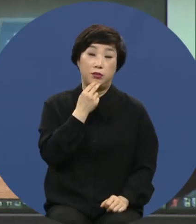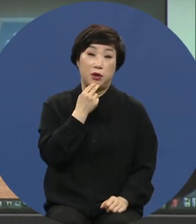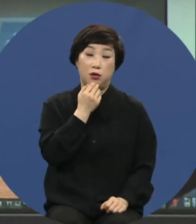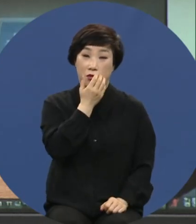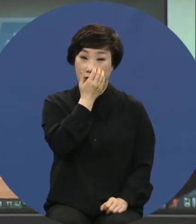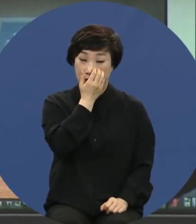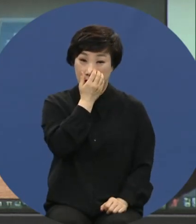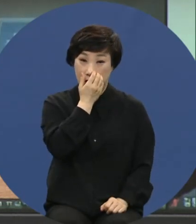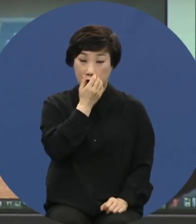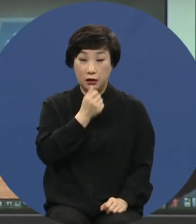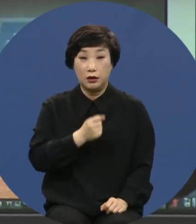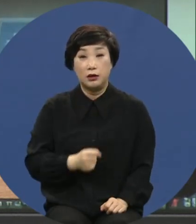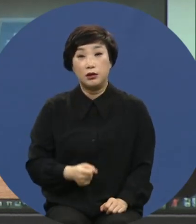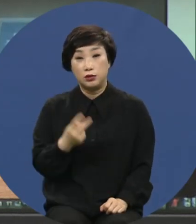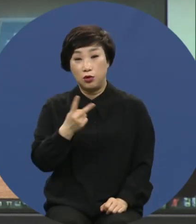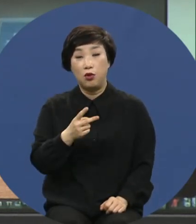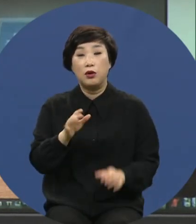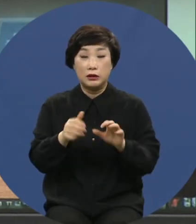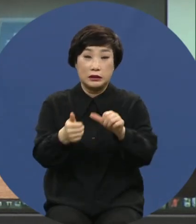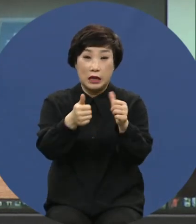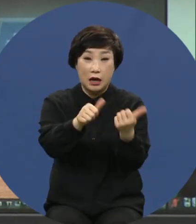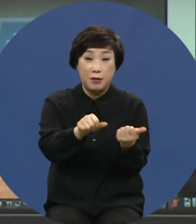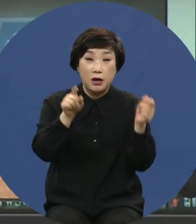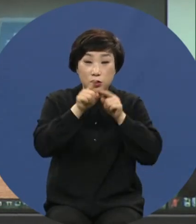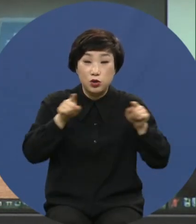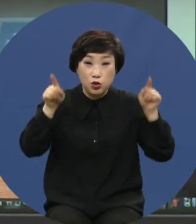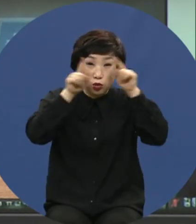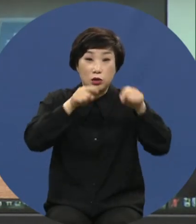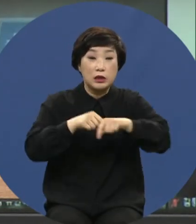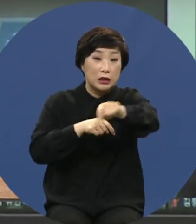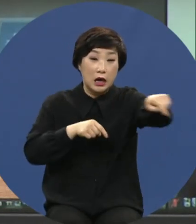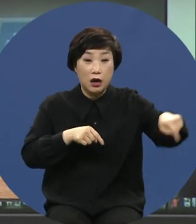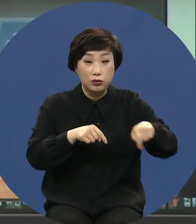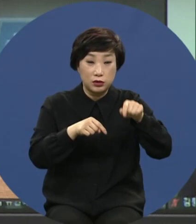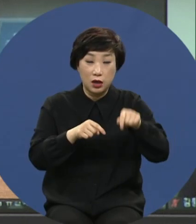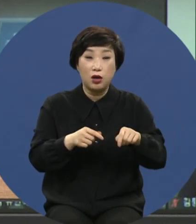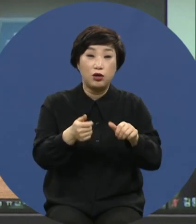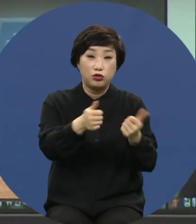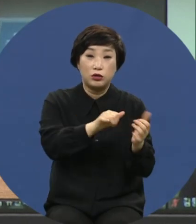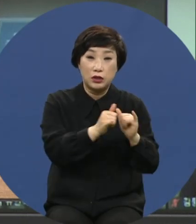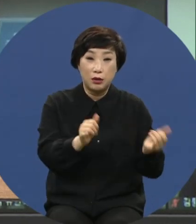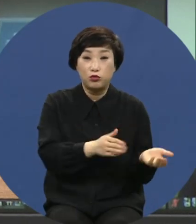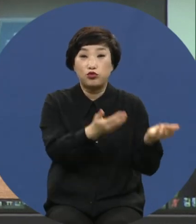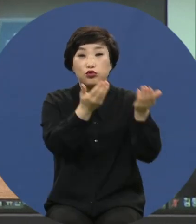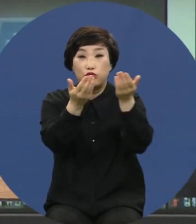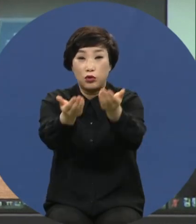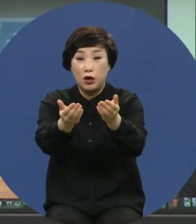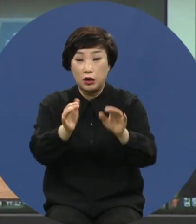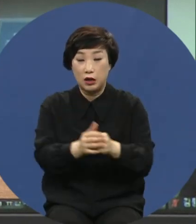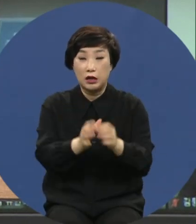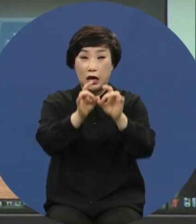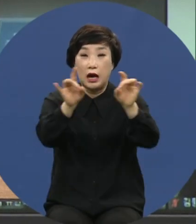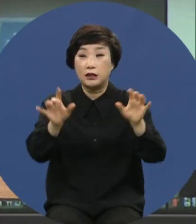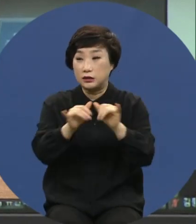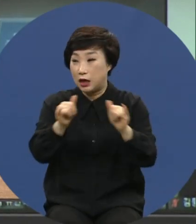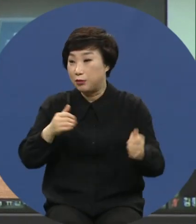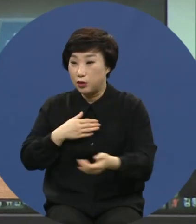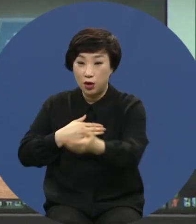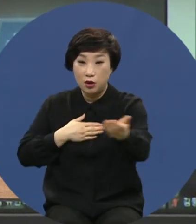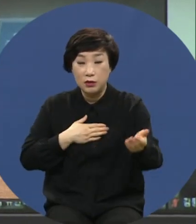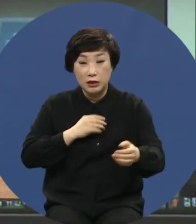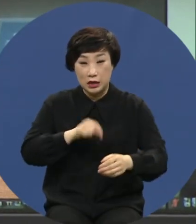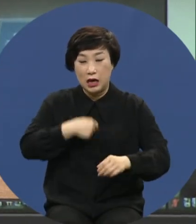겁니다. 예, 사망과 음부도 그 가운데서 죽은 자를 내어주매 각 사람이